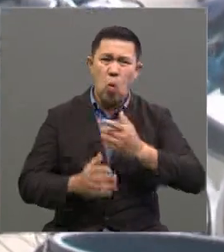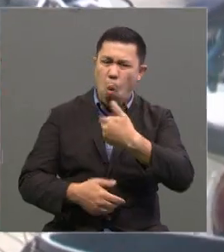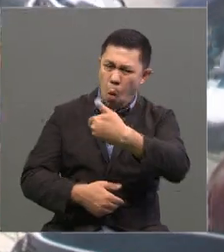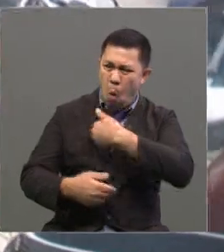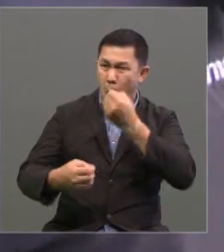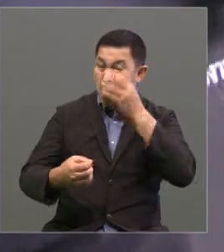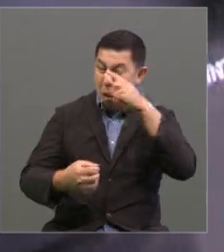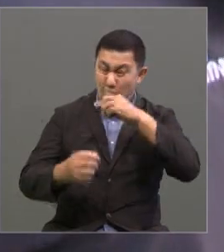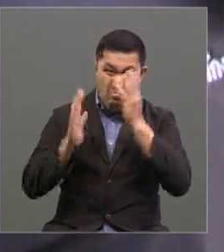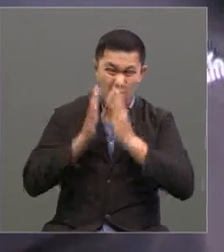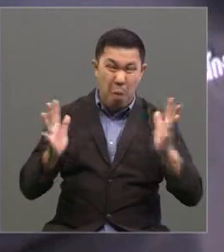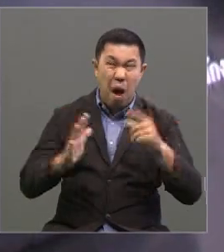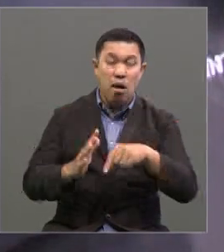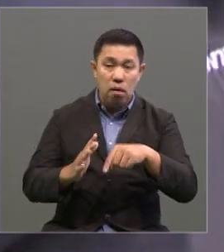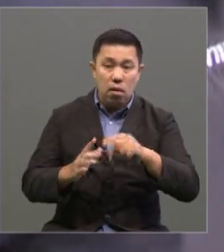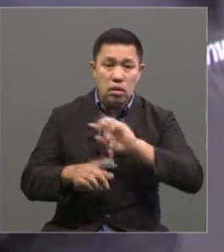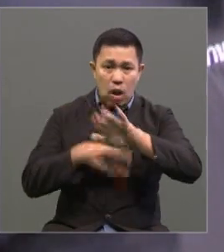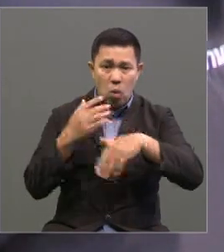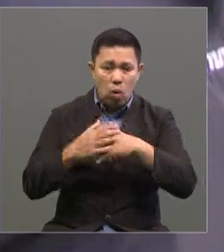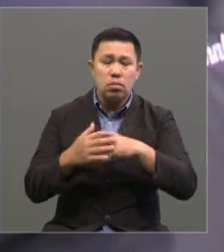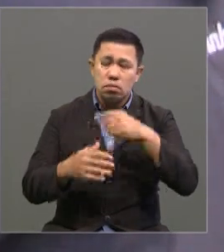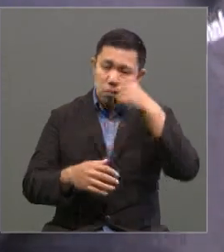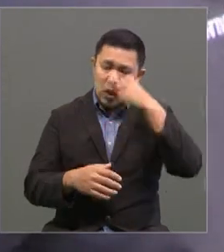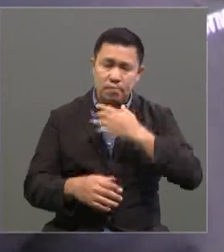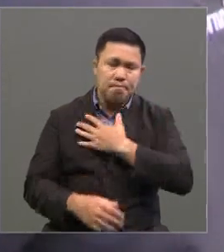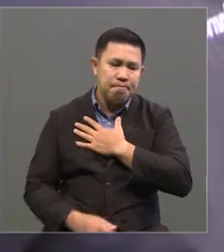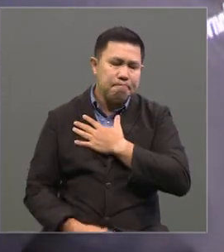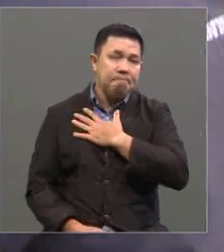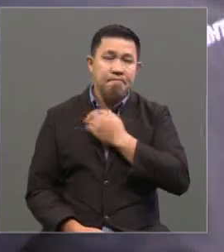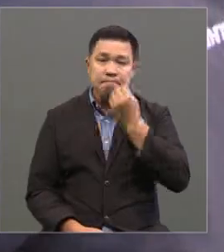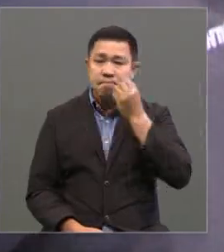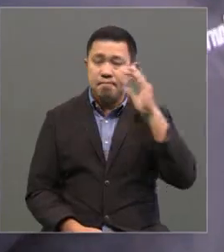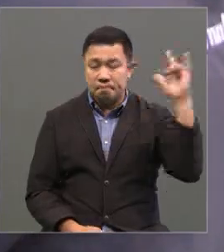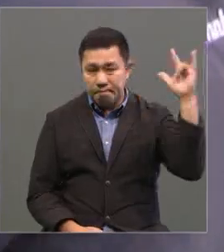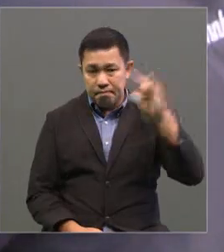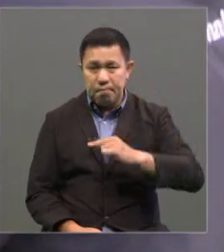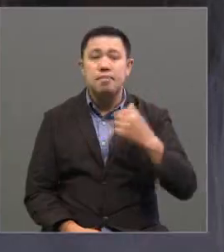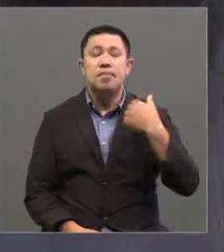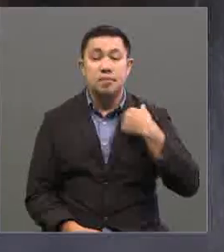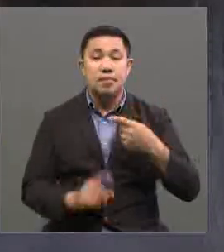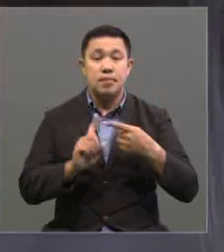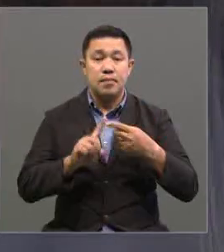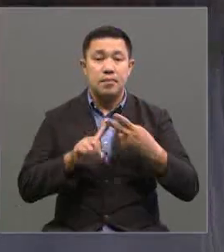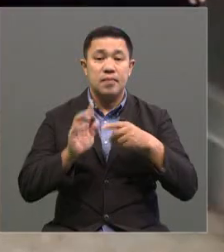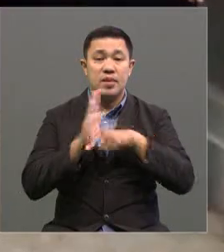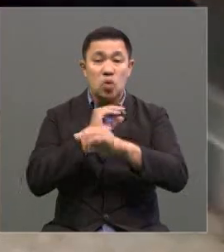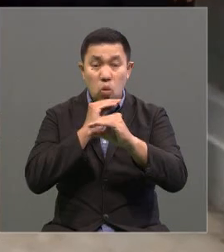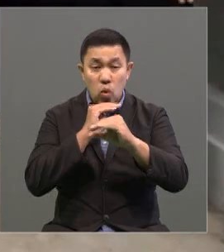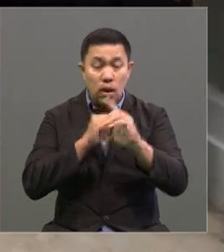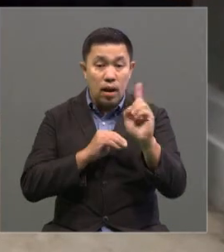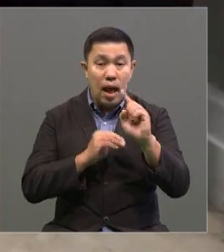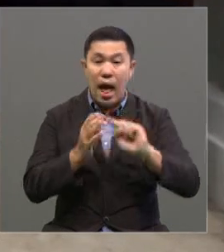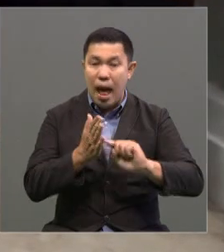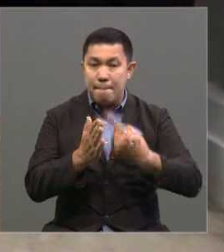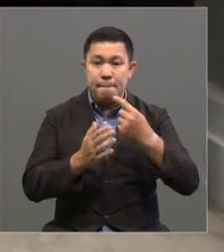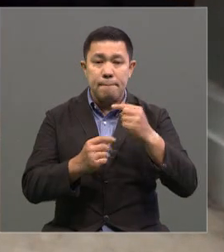อกลับมาเนี่ยมีเป็นจำนวนมากแต่ทั้งหมดเนี่ยก็ช่วยให้คนไทยอุ่นใจที่ได้กลับมาค่ะส่วนที่จังหวัดระยองนะคะมีการคิ